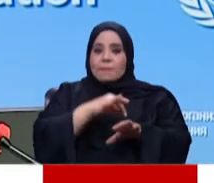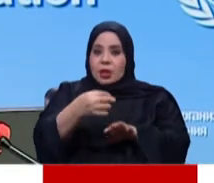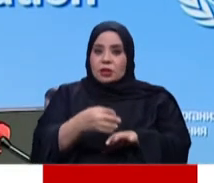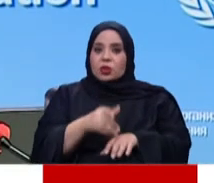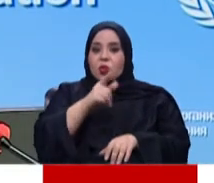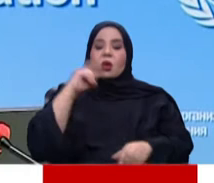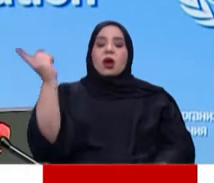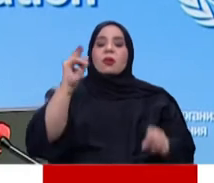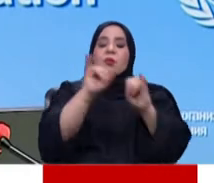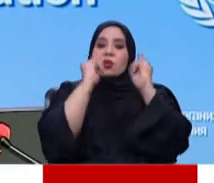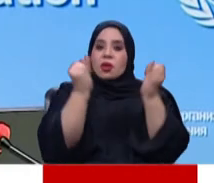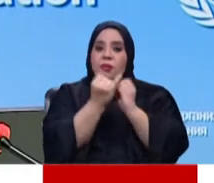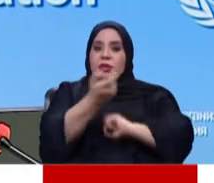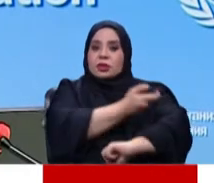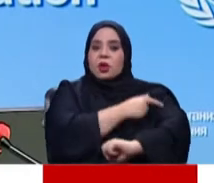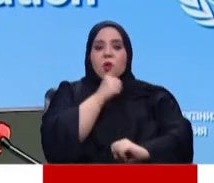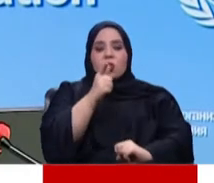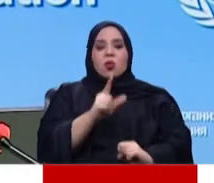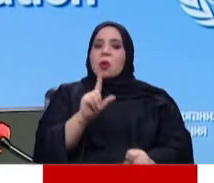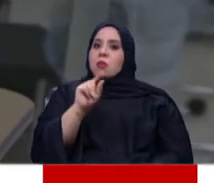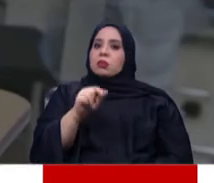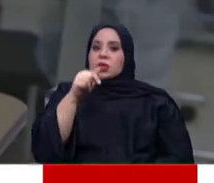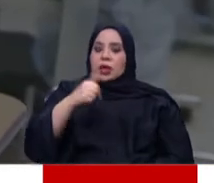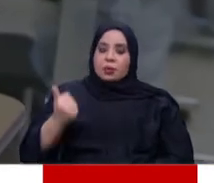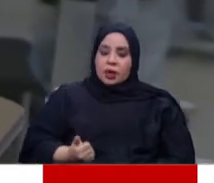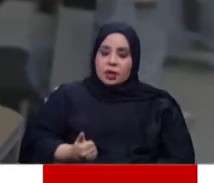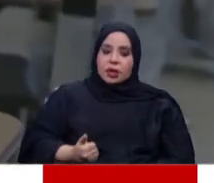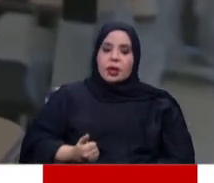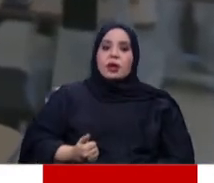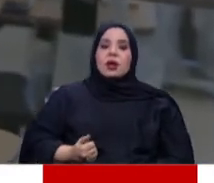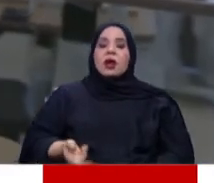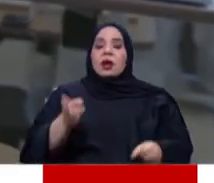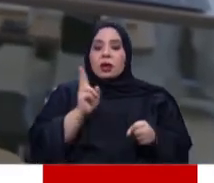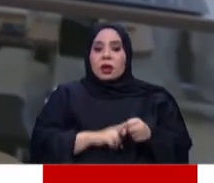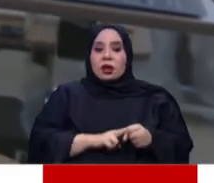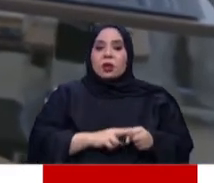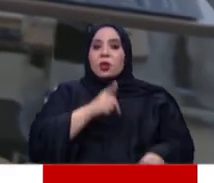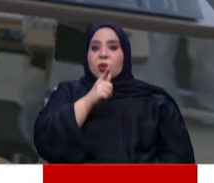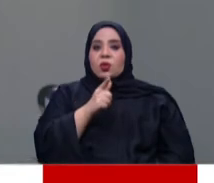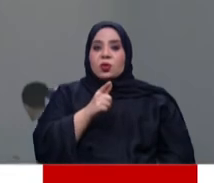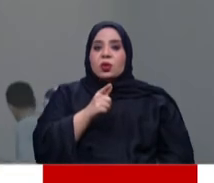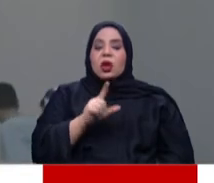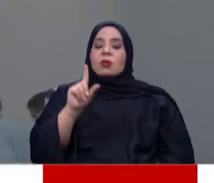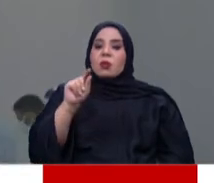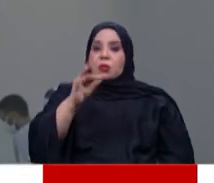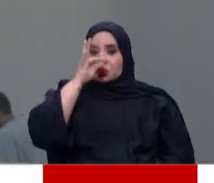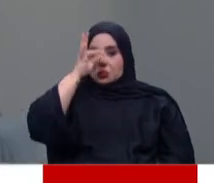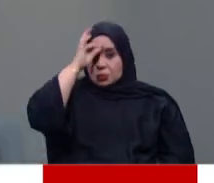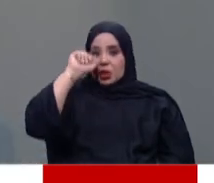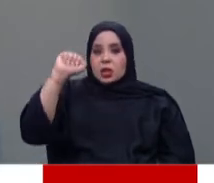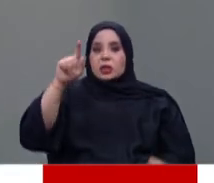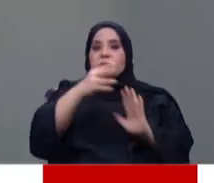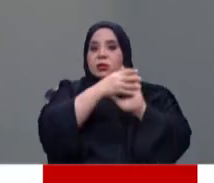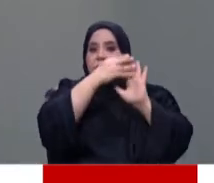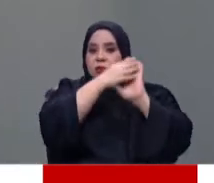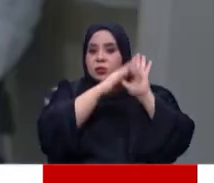على صعيد مستوى تعامل المملكة مع الظروف الاستثنائية لجائحة كورونا وما تميزت به في استراتيجياتها في